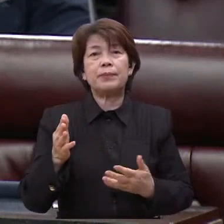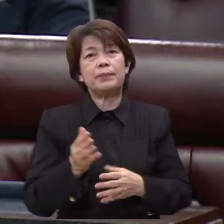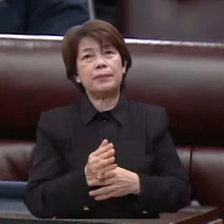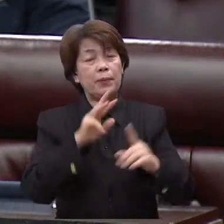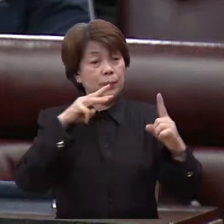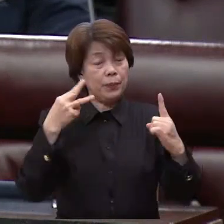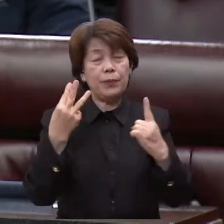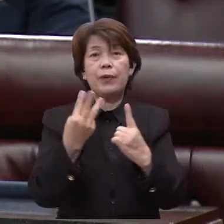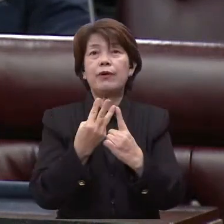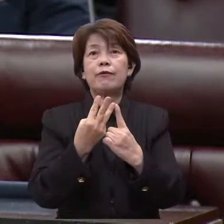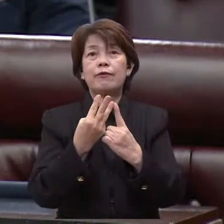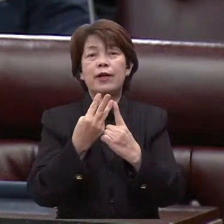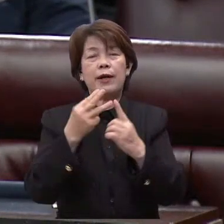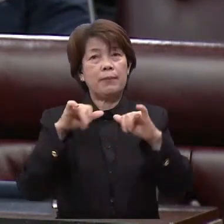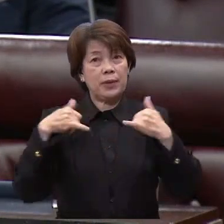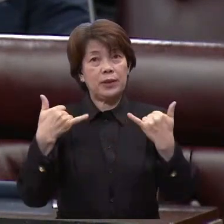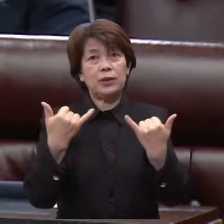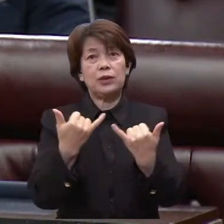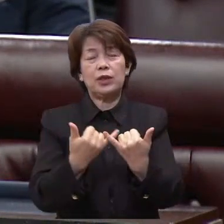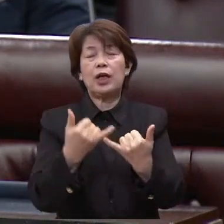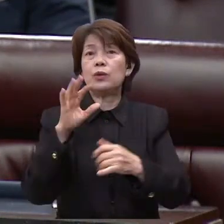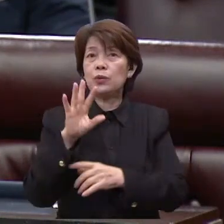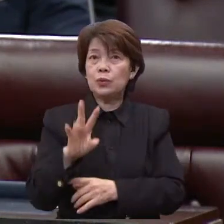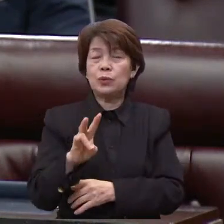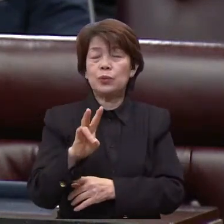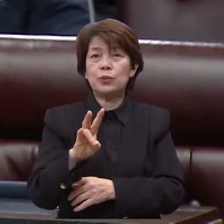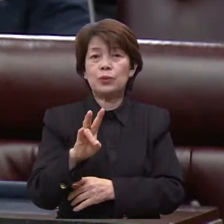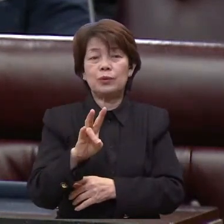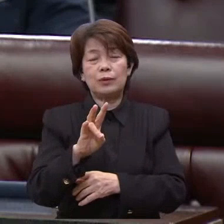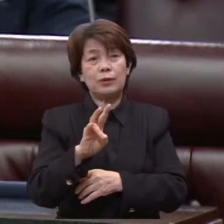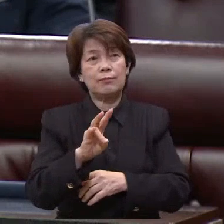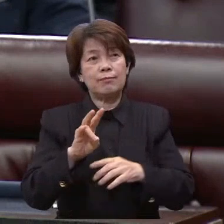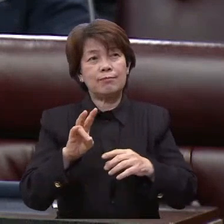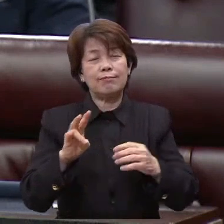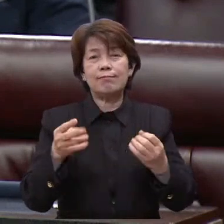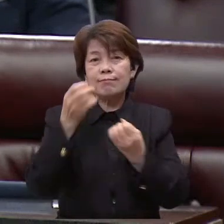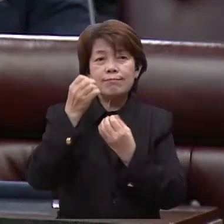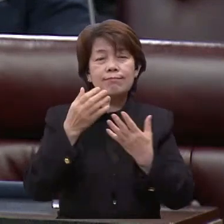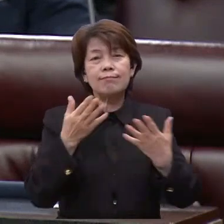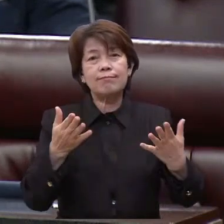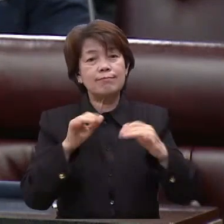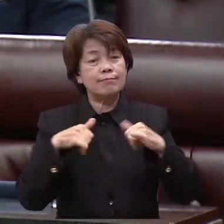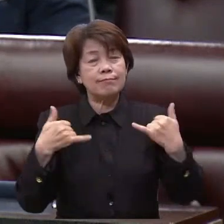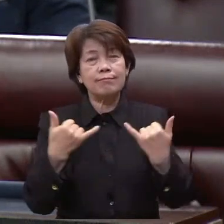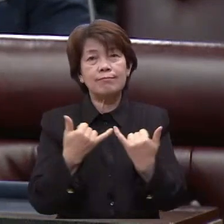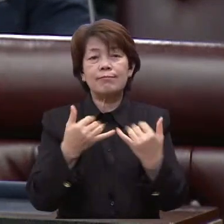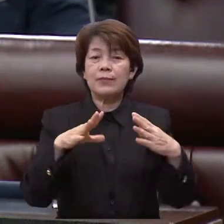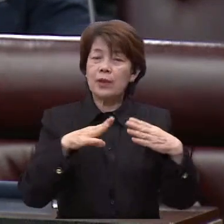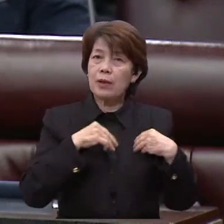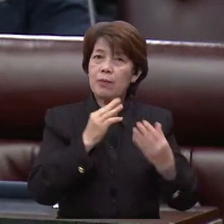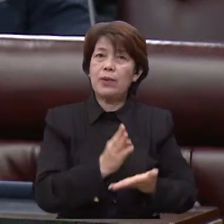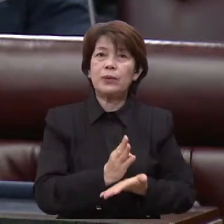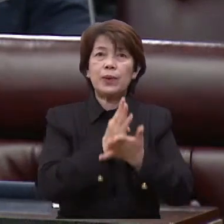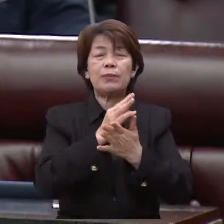masyarakat dan ketujuh maklumat-maklumat penerima bantuan yang diperoleh daripada majelis perlindungan